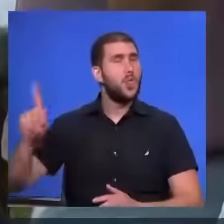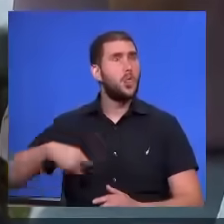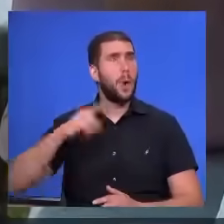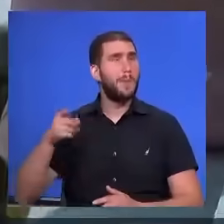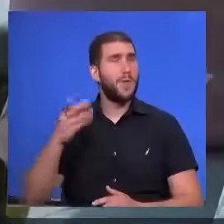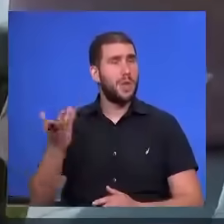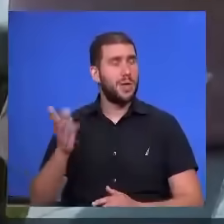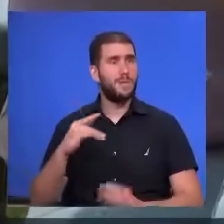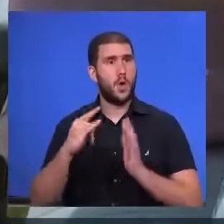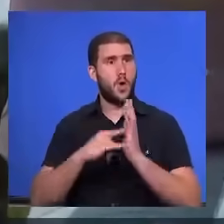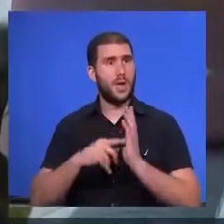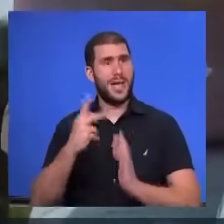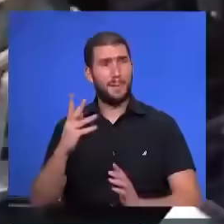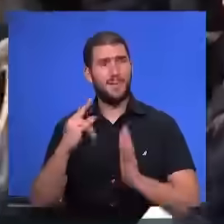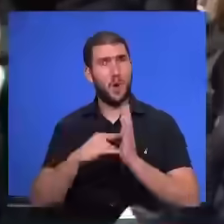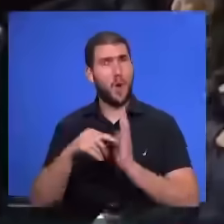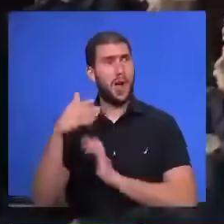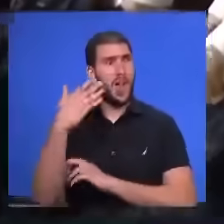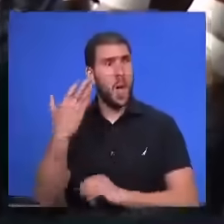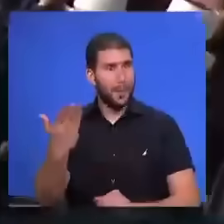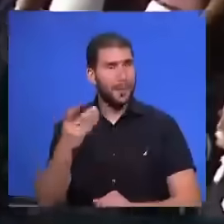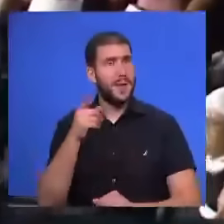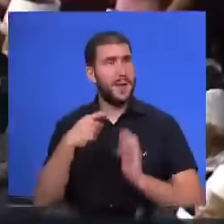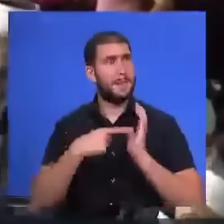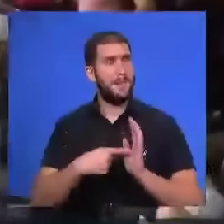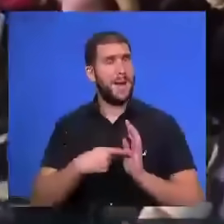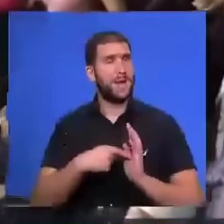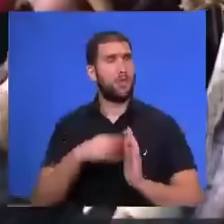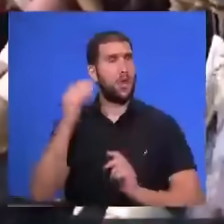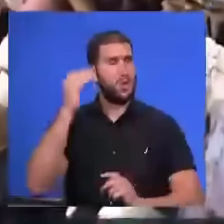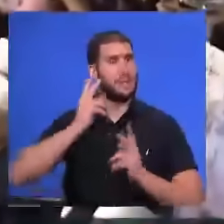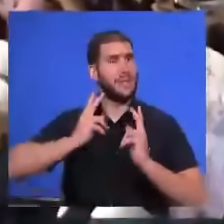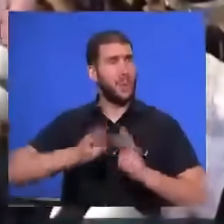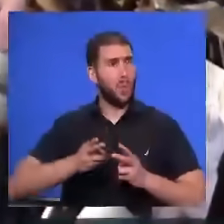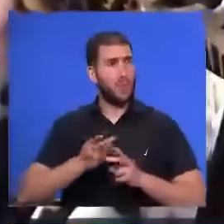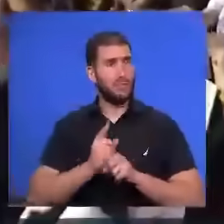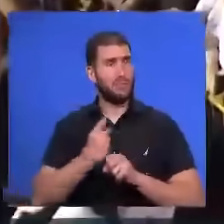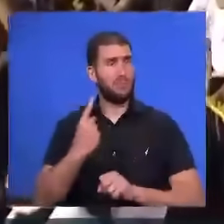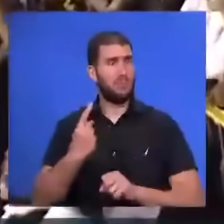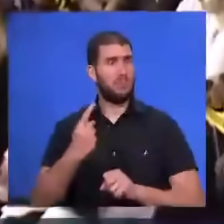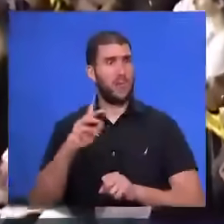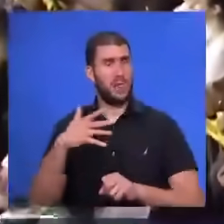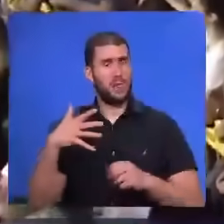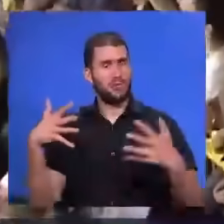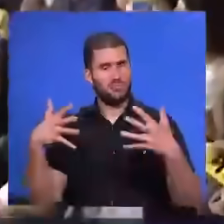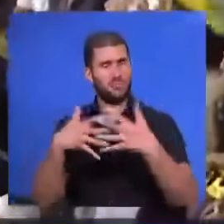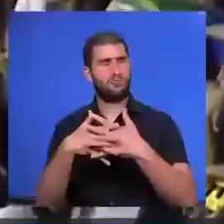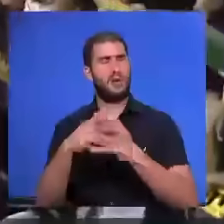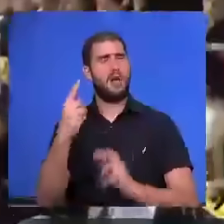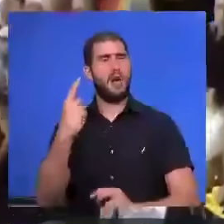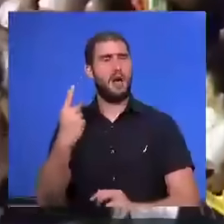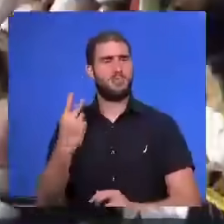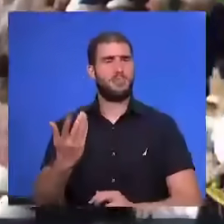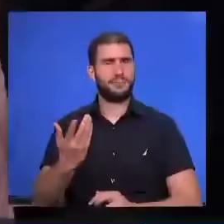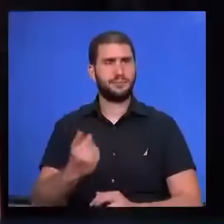רוח וחוק קמיניץ וחוק הלאום, הראה שהדרוזים יכולים ברגע אחד להיות